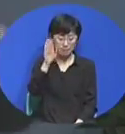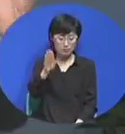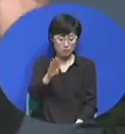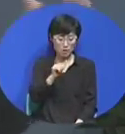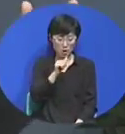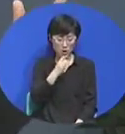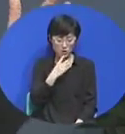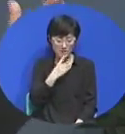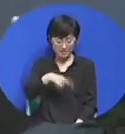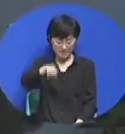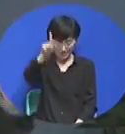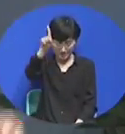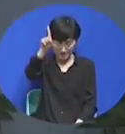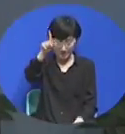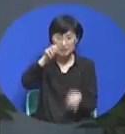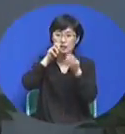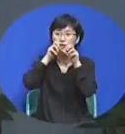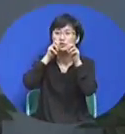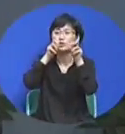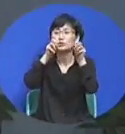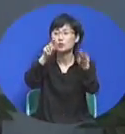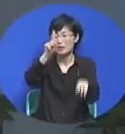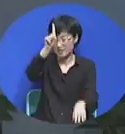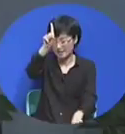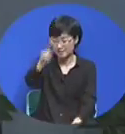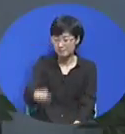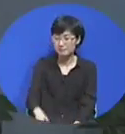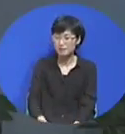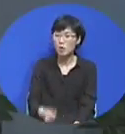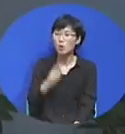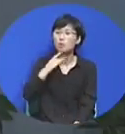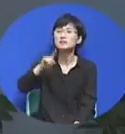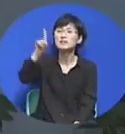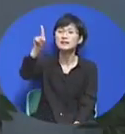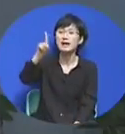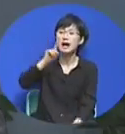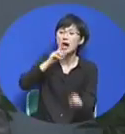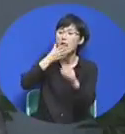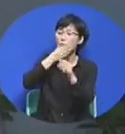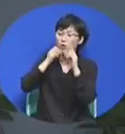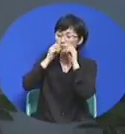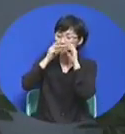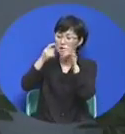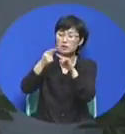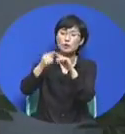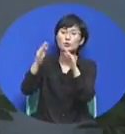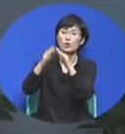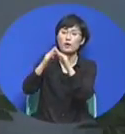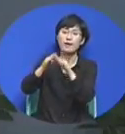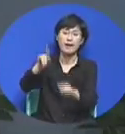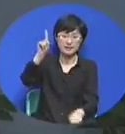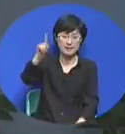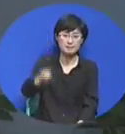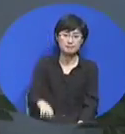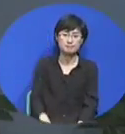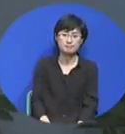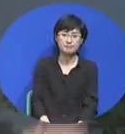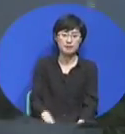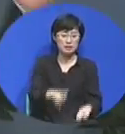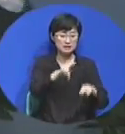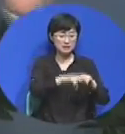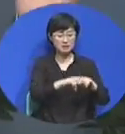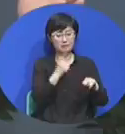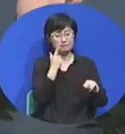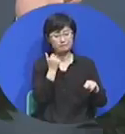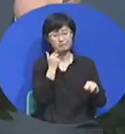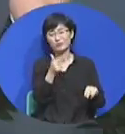오직 복음 전하는 교회로 남게 해주옵소서. May we remain all for all its lifetime. That 아무런 자리도 필요